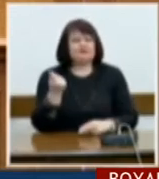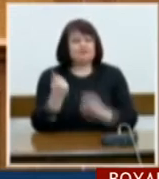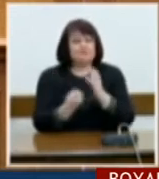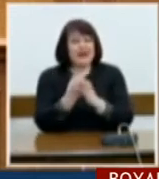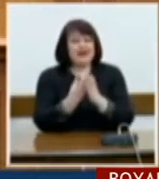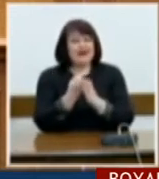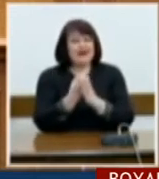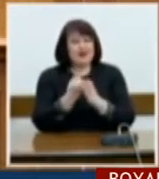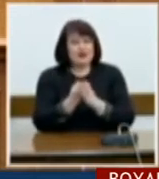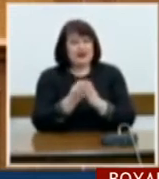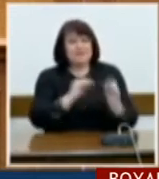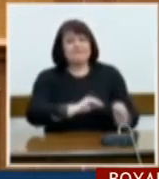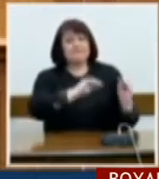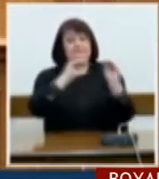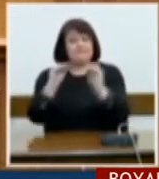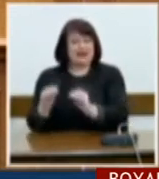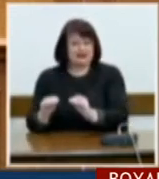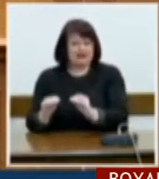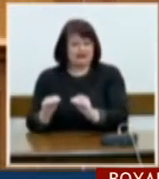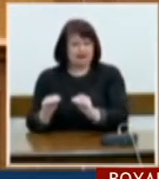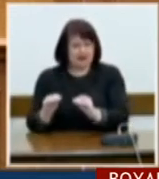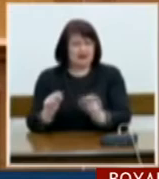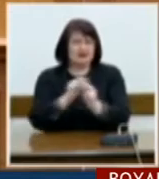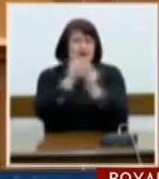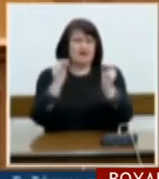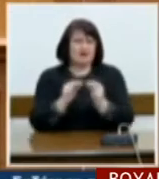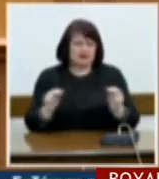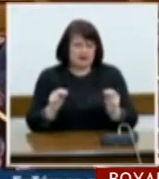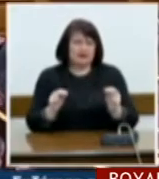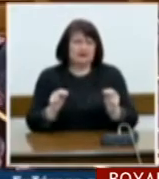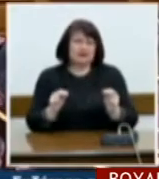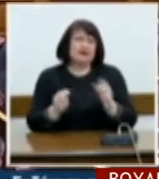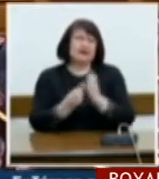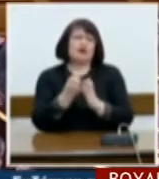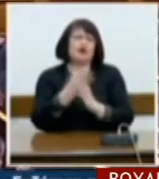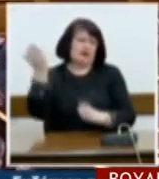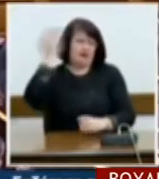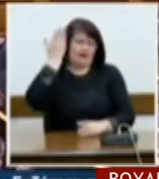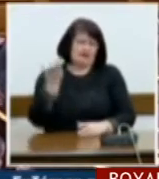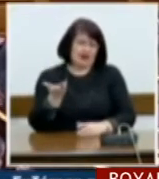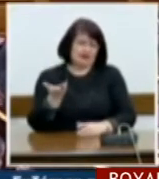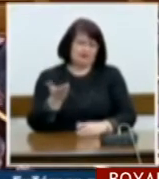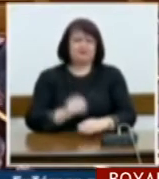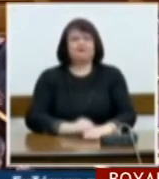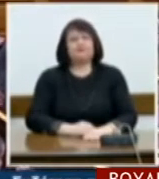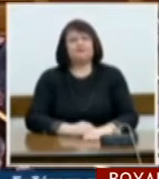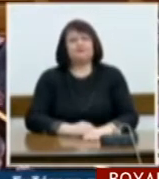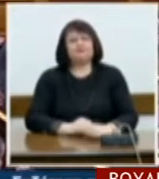της μεταφοράς, αλλά και τελικά των ιδίων των αγαθών. Υπάρχει μια μεγάλη συζήτηση